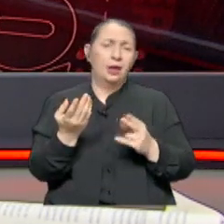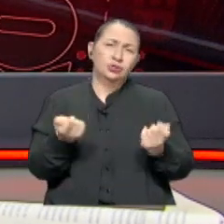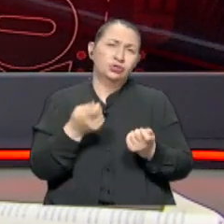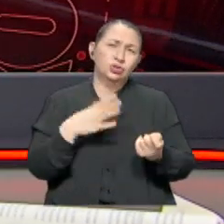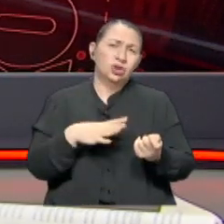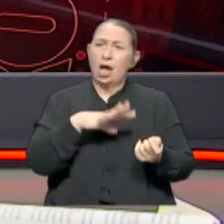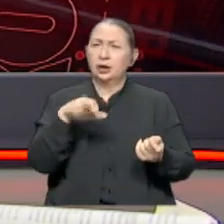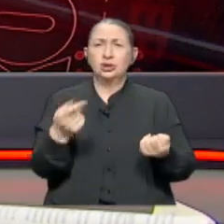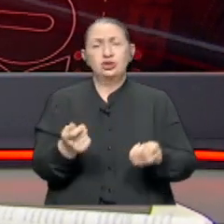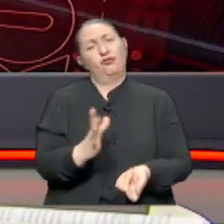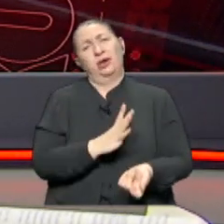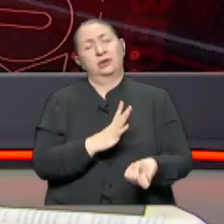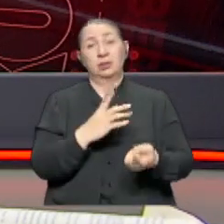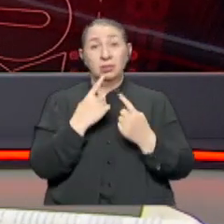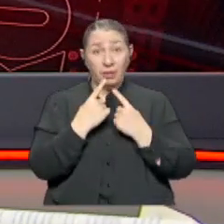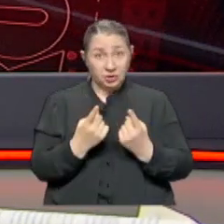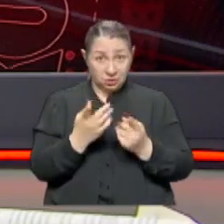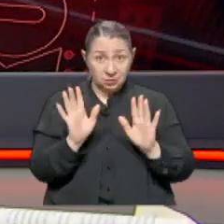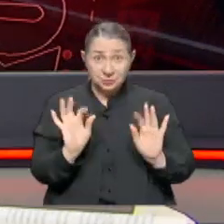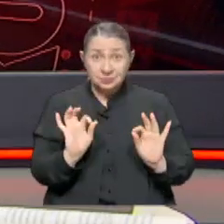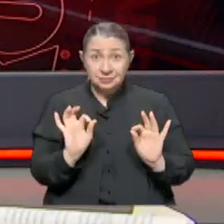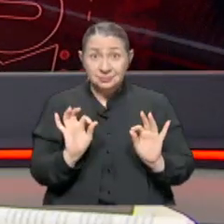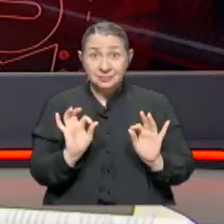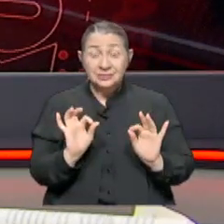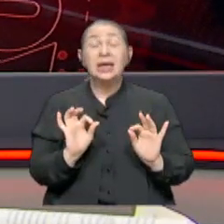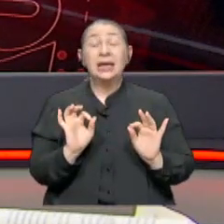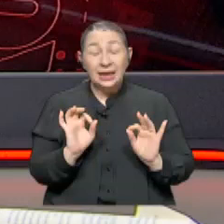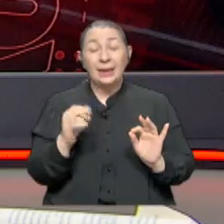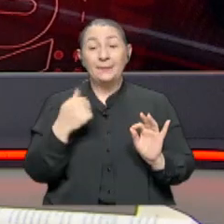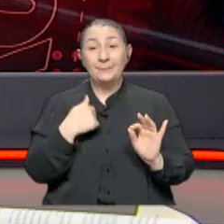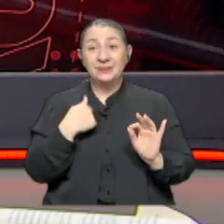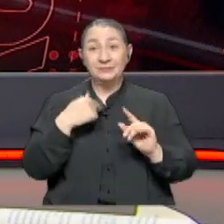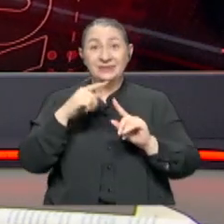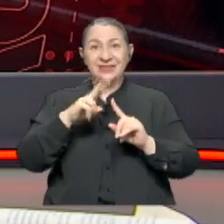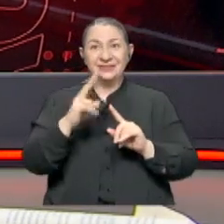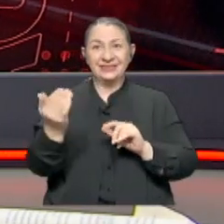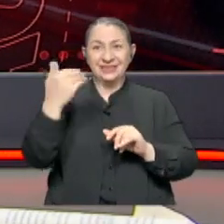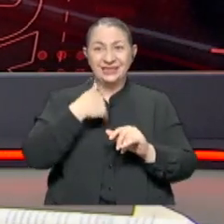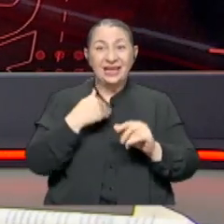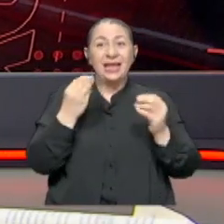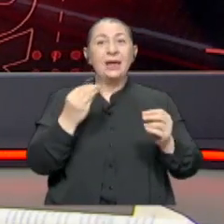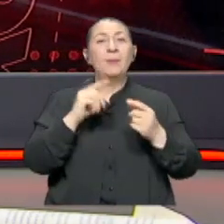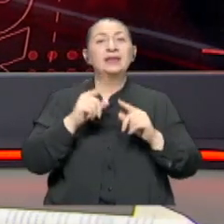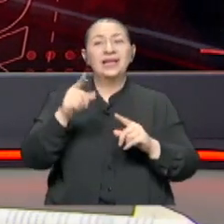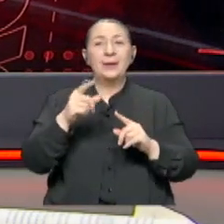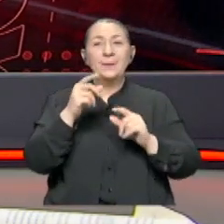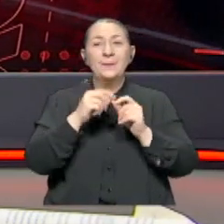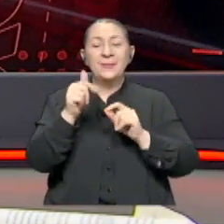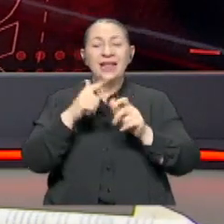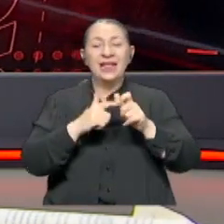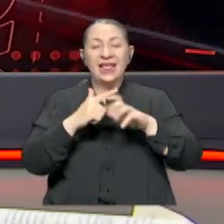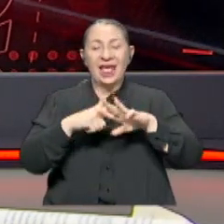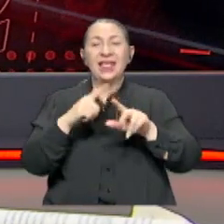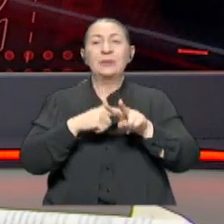çalışmak isteyen herkese iş var demişti. Bizim yayınımıza katılan İyi Partili Bilge Yılmaz'ın ise bütün